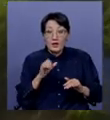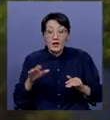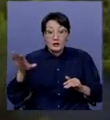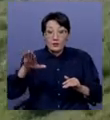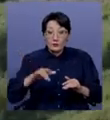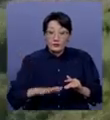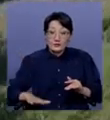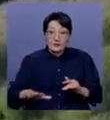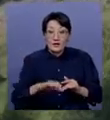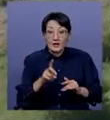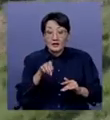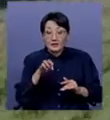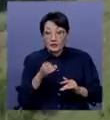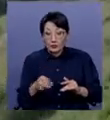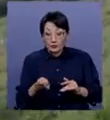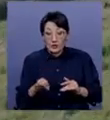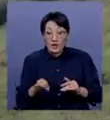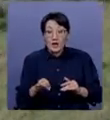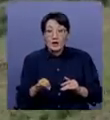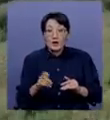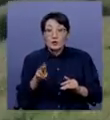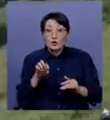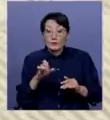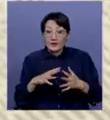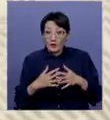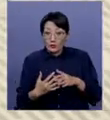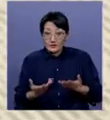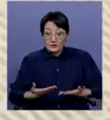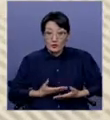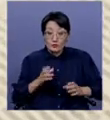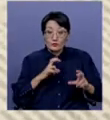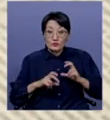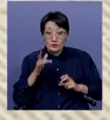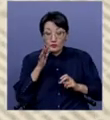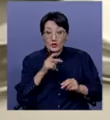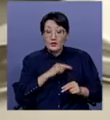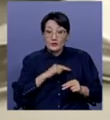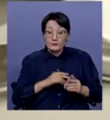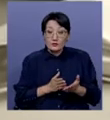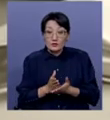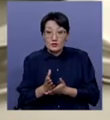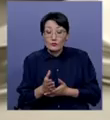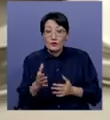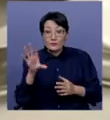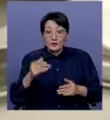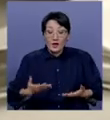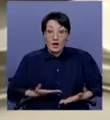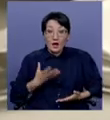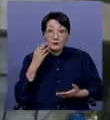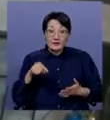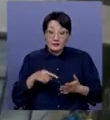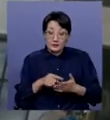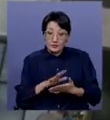Алатаудың баурайында, Қаратаудың қойнауында Күреңбел деген ауылда өтті. Студенттік шағы, еңбек жолы, саналы ғұмыры Алматыда